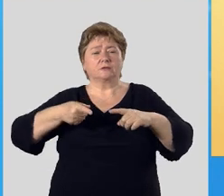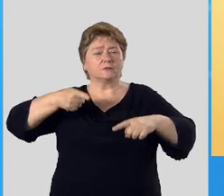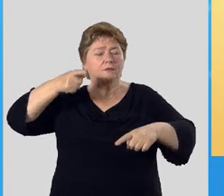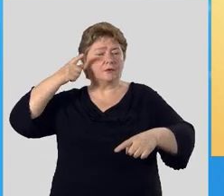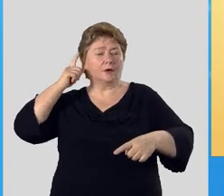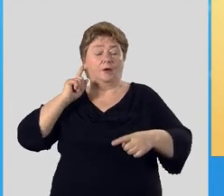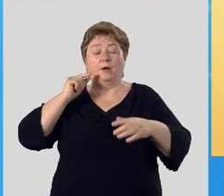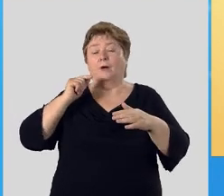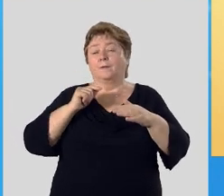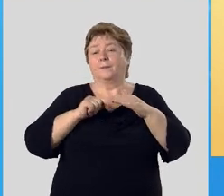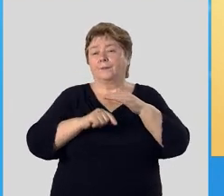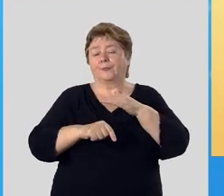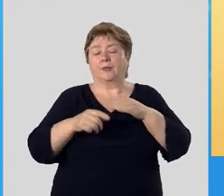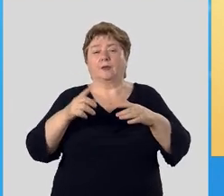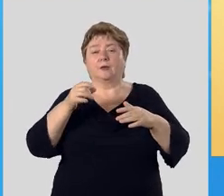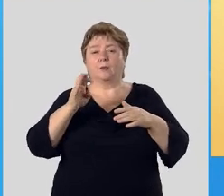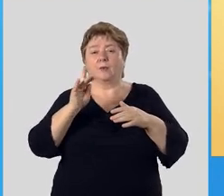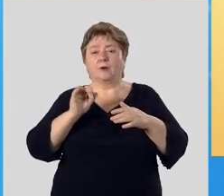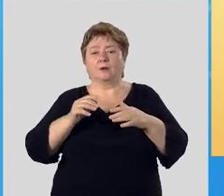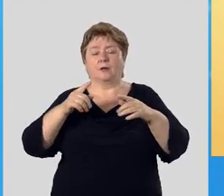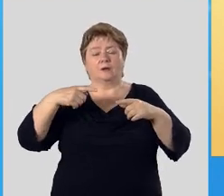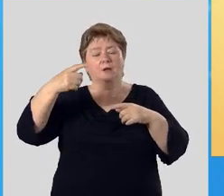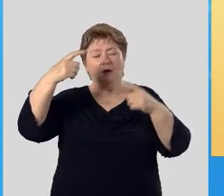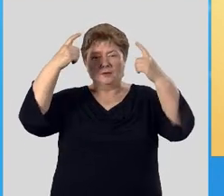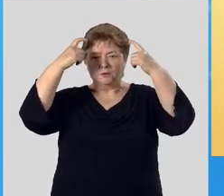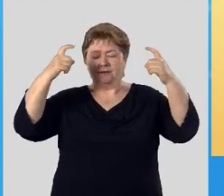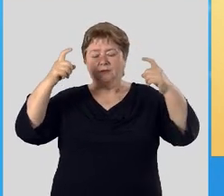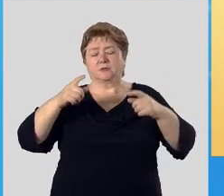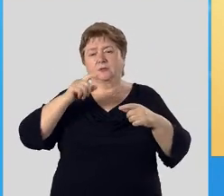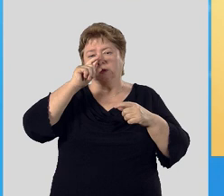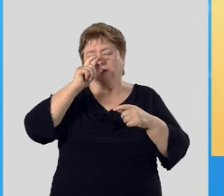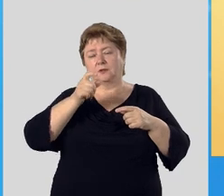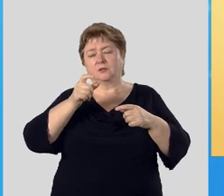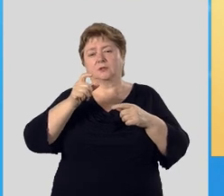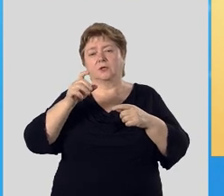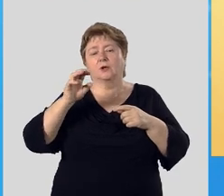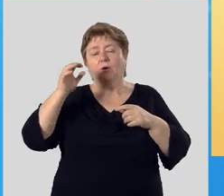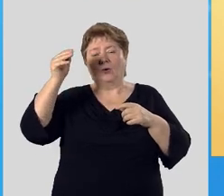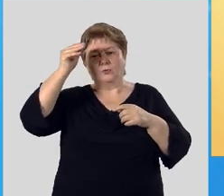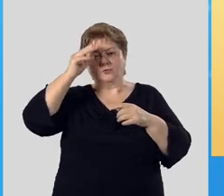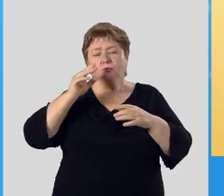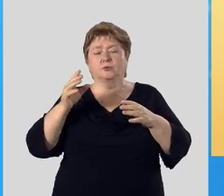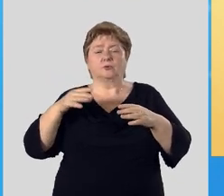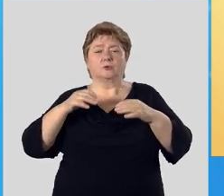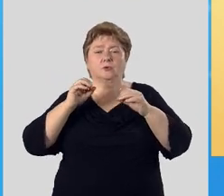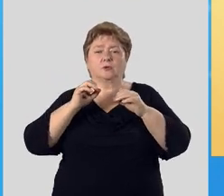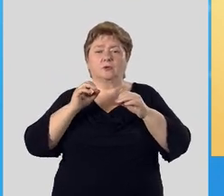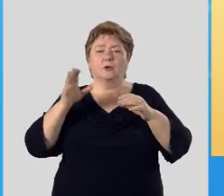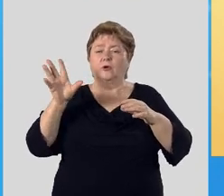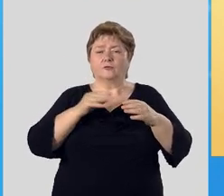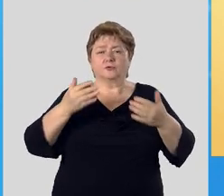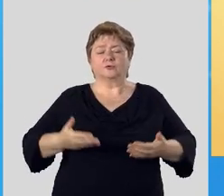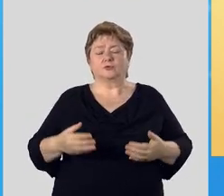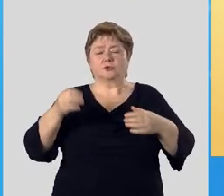древности гиппократ выдающийся древнегреческий ученый всю жизнь посвятил изучению